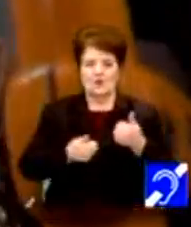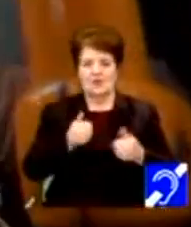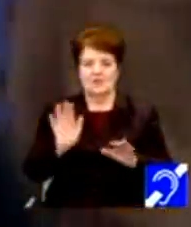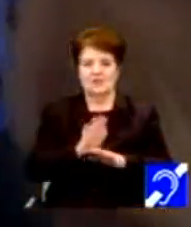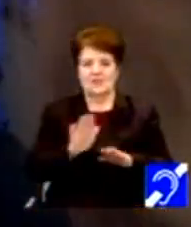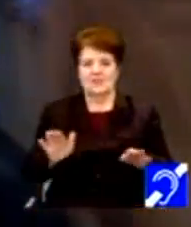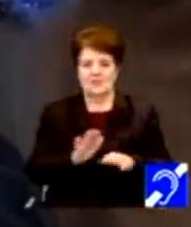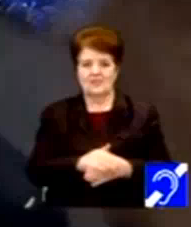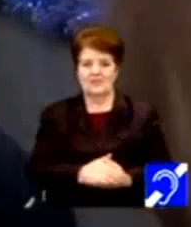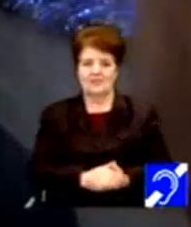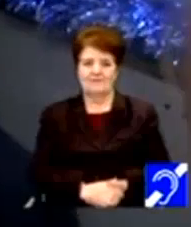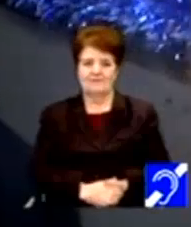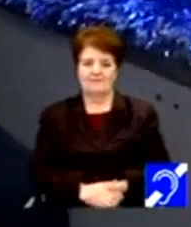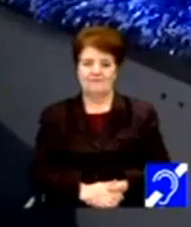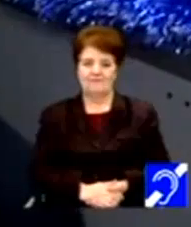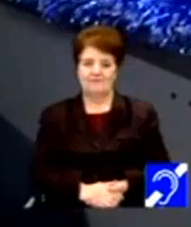de sărbătoare.